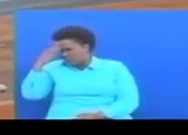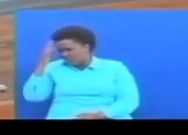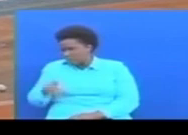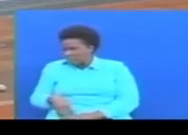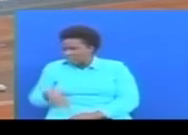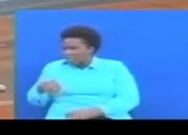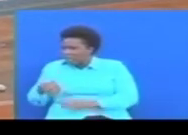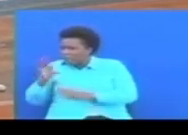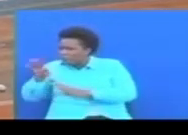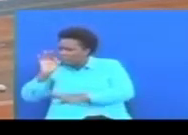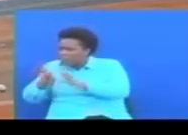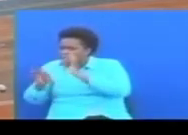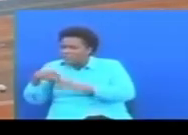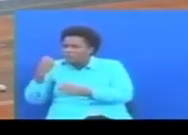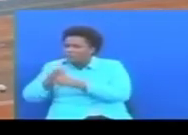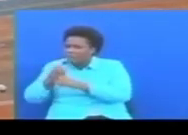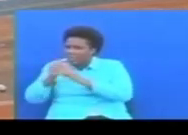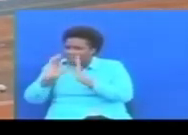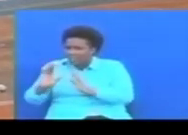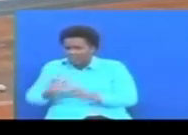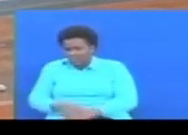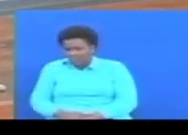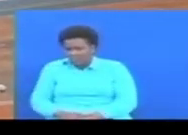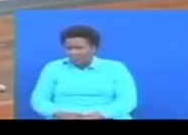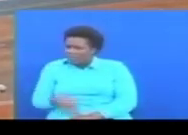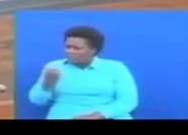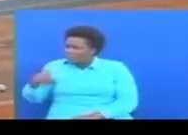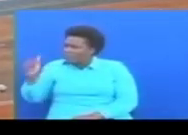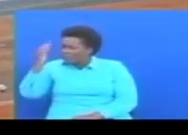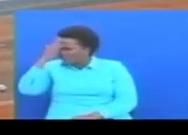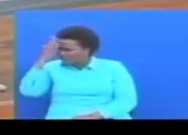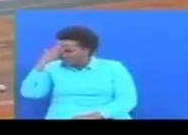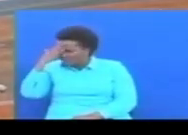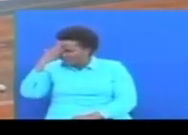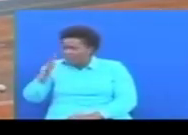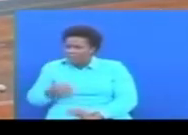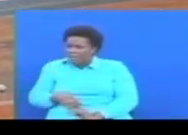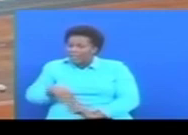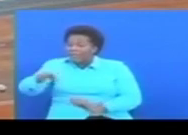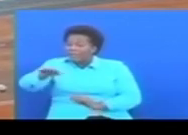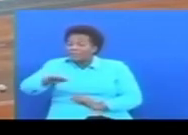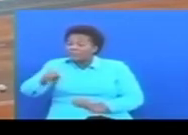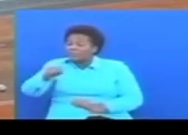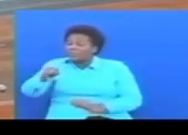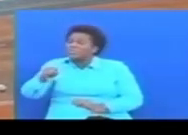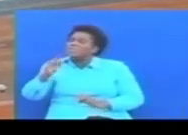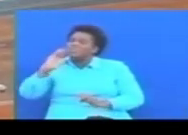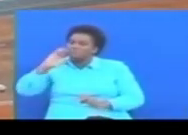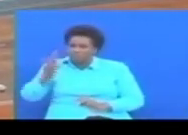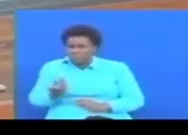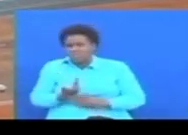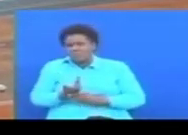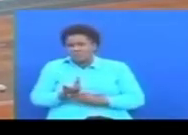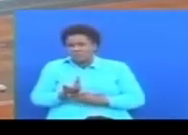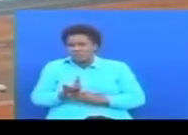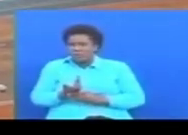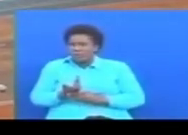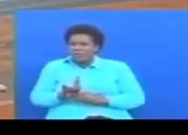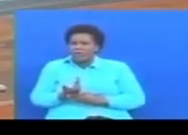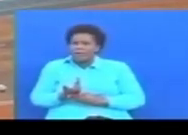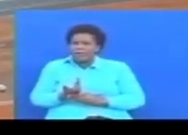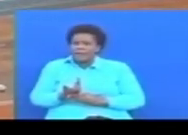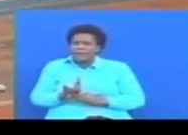ulifanyika na kupitia jiji la Mbeya, na nafahamu kwamba eneo hili lina uzalishaji, Mheshimiwa Naibu Spika, uzalishaji mkubwa. Kuna pareto inazalishwa